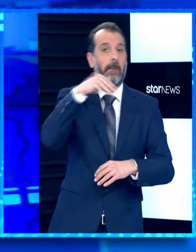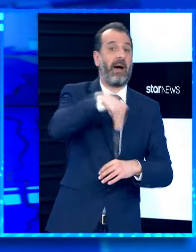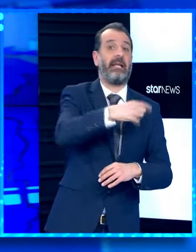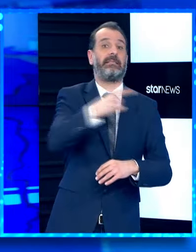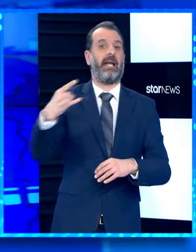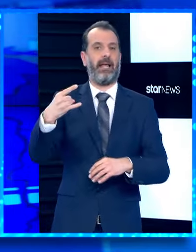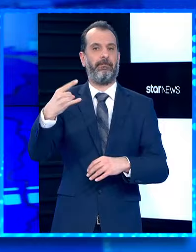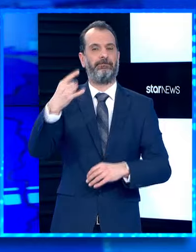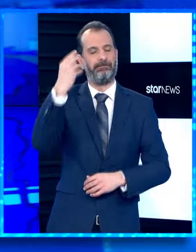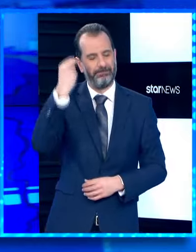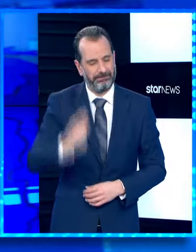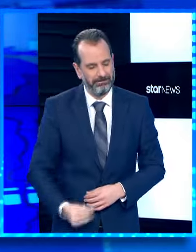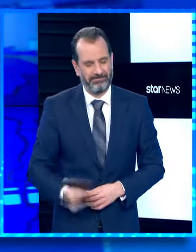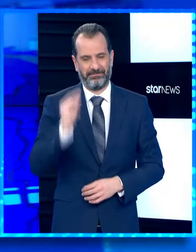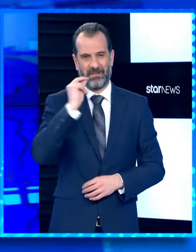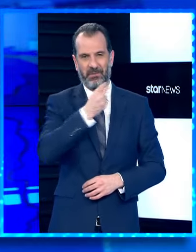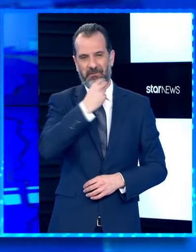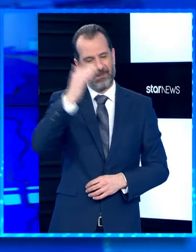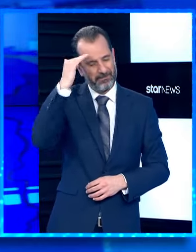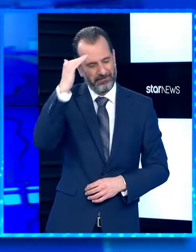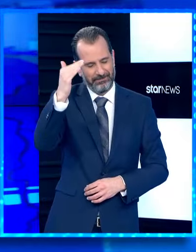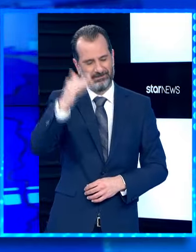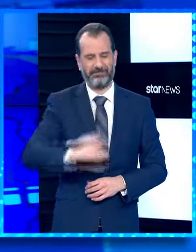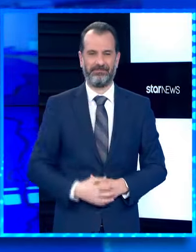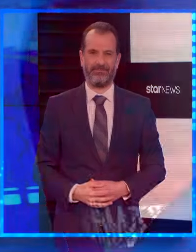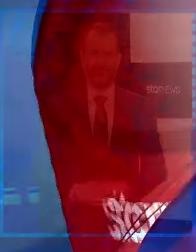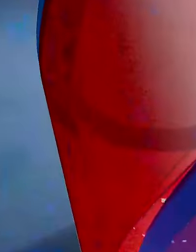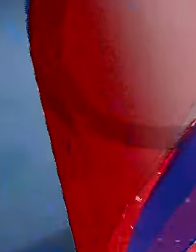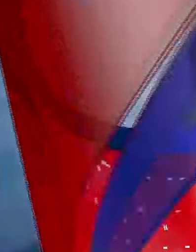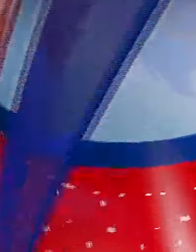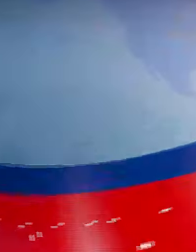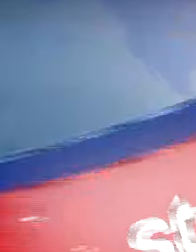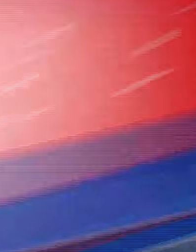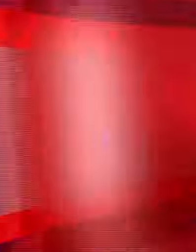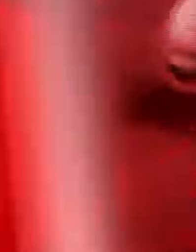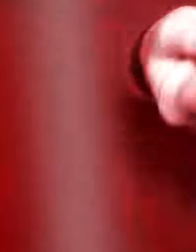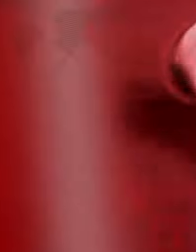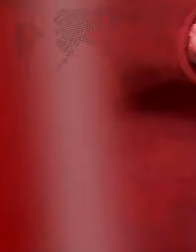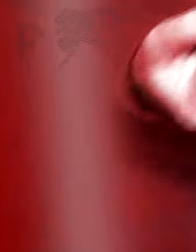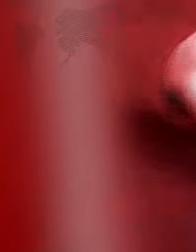Μάρα Ζαχαρέα. Από όλους εμάς ευχές για ένα πολύ όμορφο απόγευμα. Γεια σας. We'll be right back.